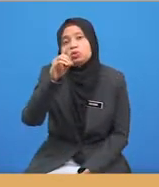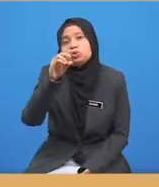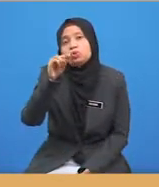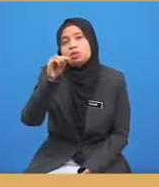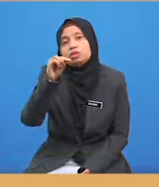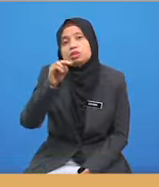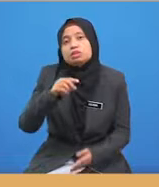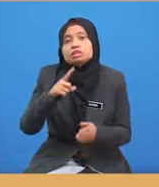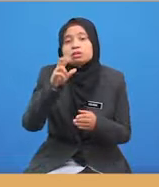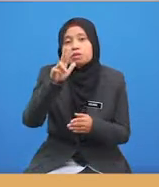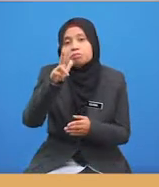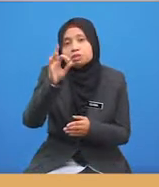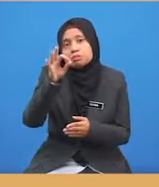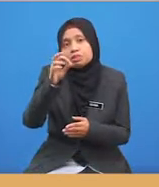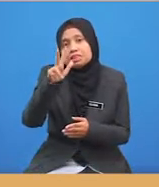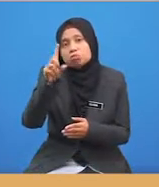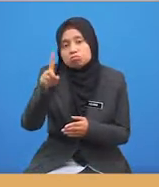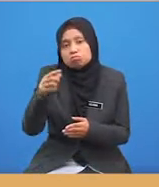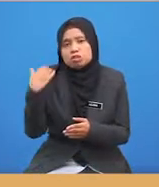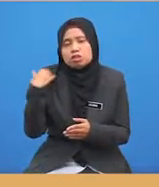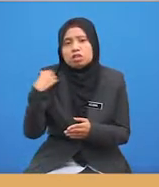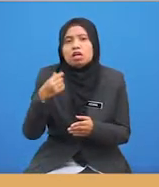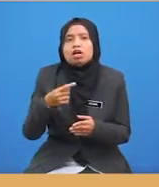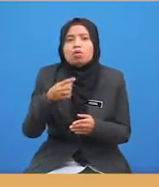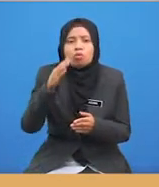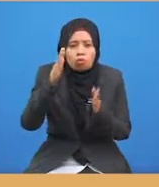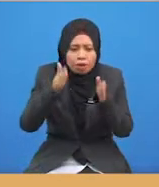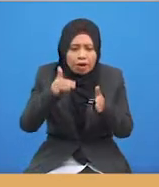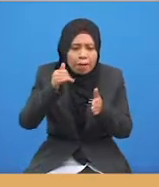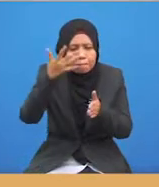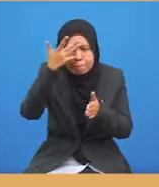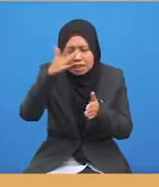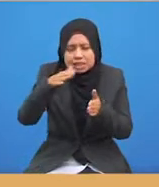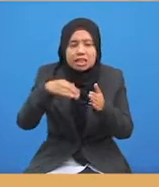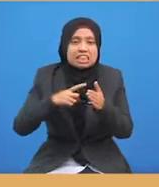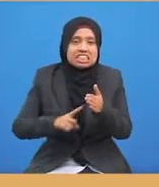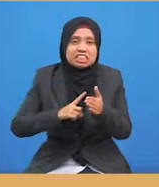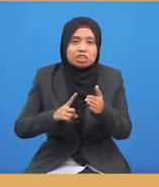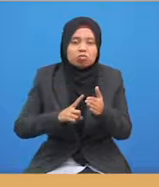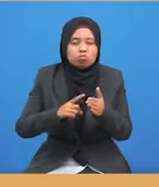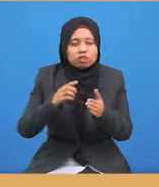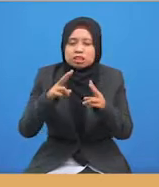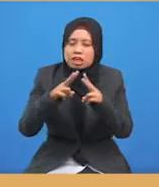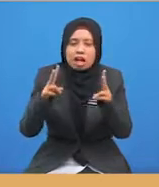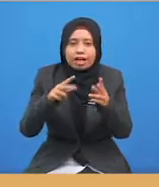5 September 1931 merupakan seorang cendekiawan Muslim yang berpengaruh. Beliau